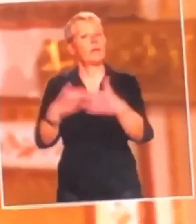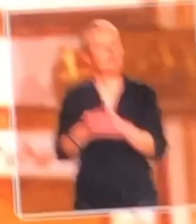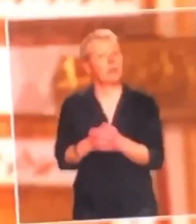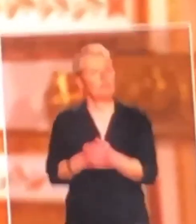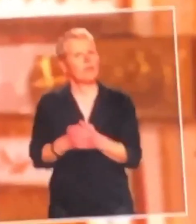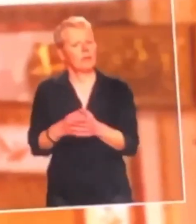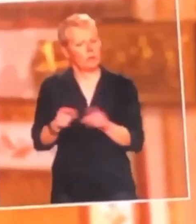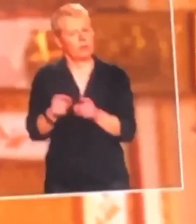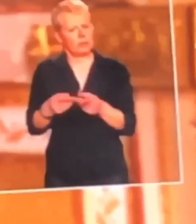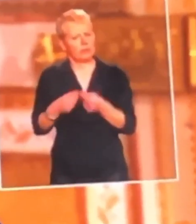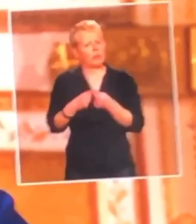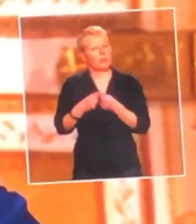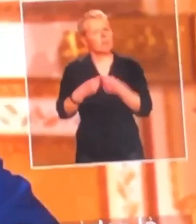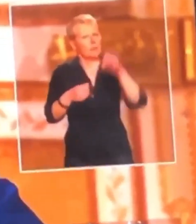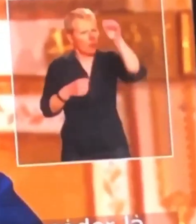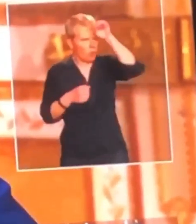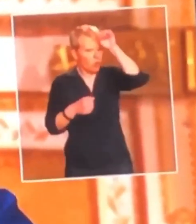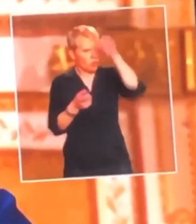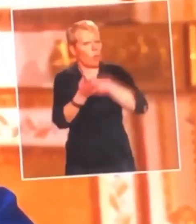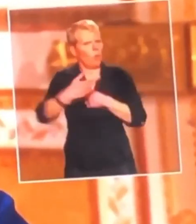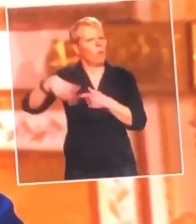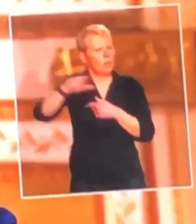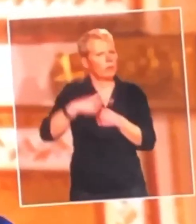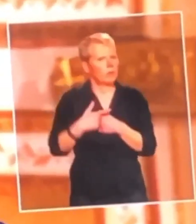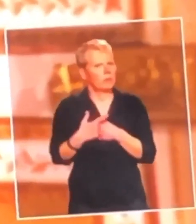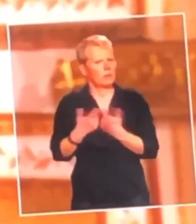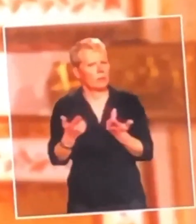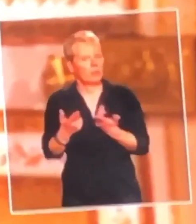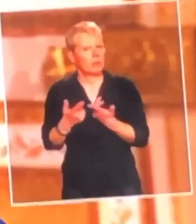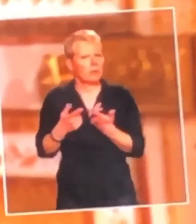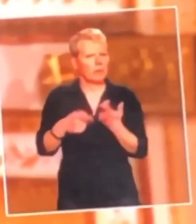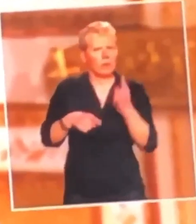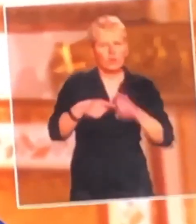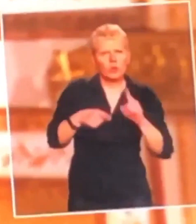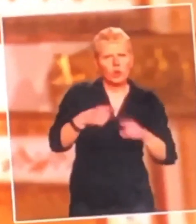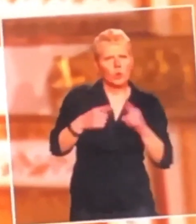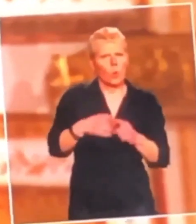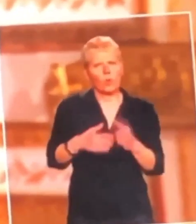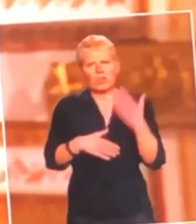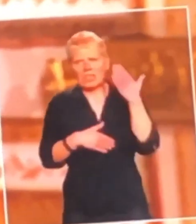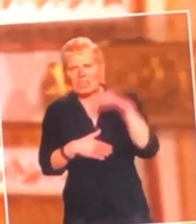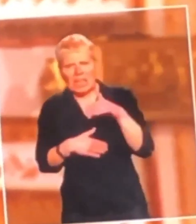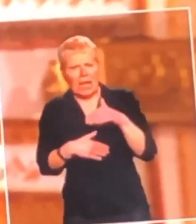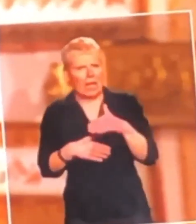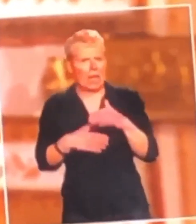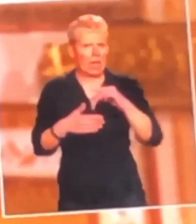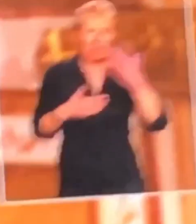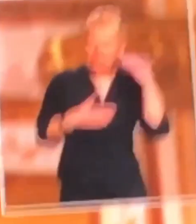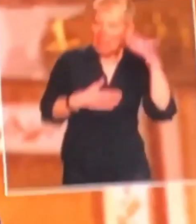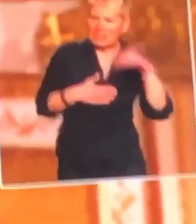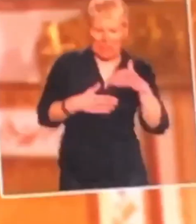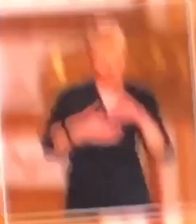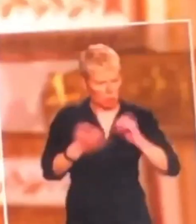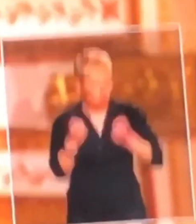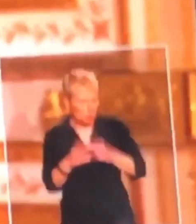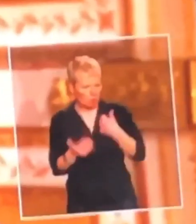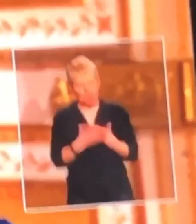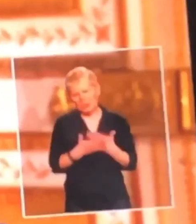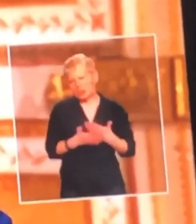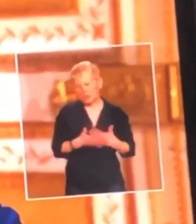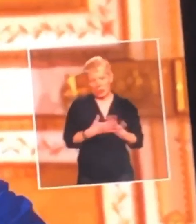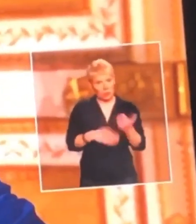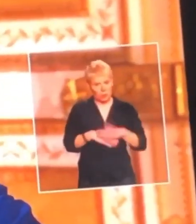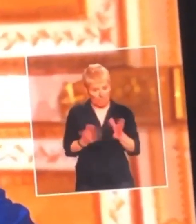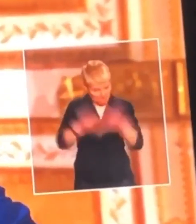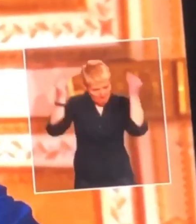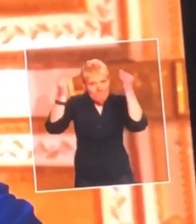un goût de haine quand je marche dans ma ville, y'a comme un goût de gêne quand je parle de ma vie, y'a comme un goût d'aigreur chez les jeunes de l'an 2000, y'a comme un goût d'erreur quand